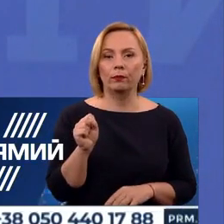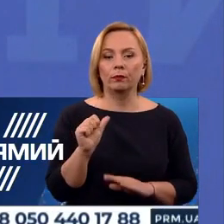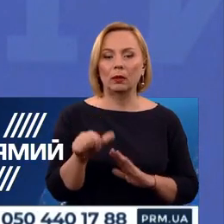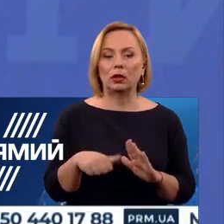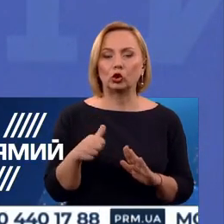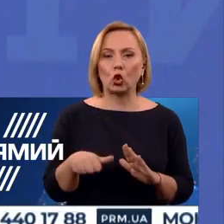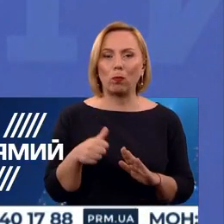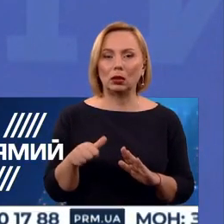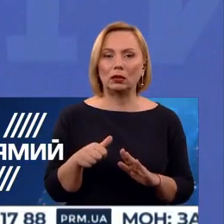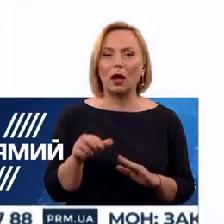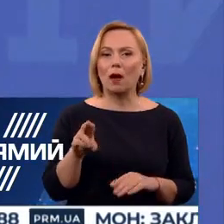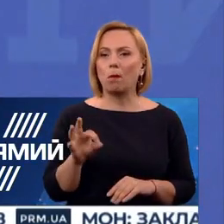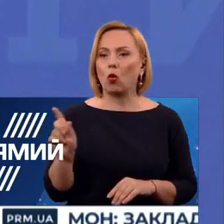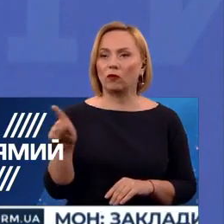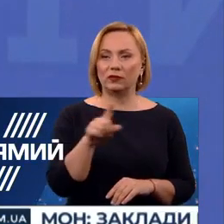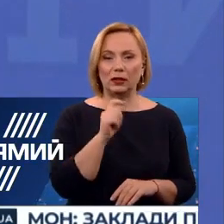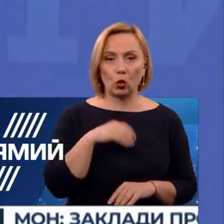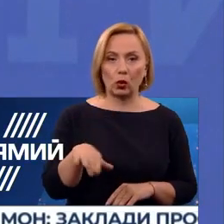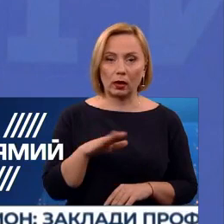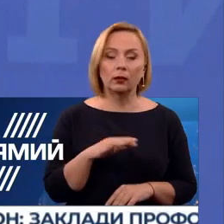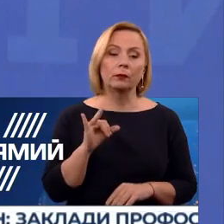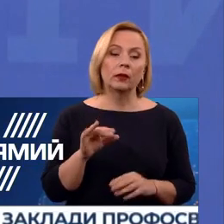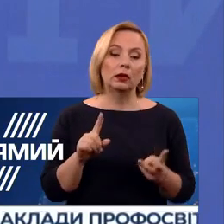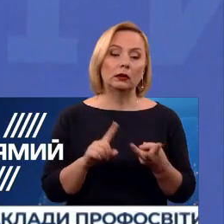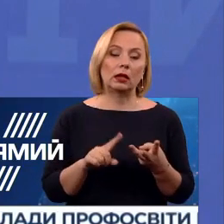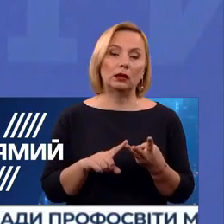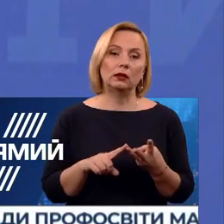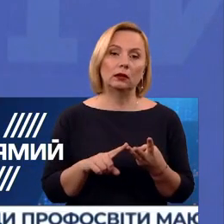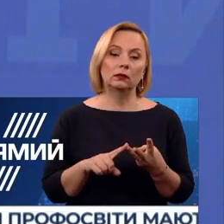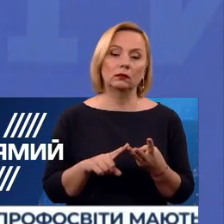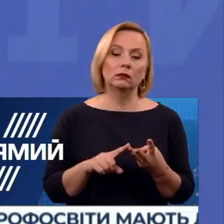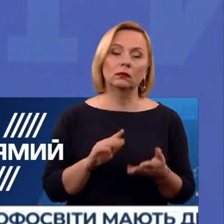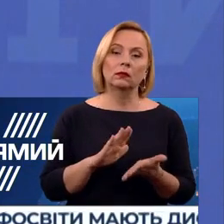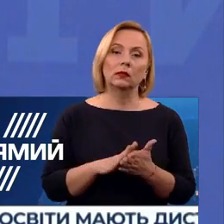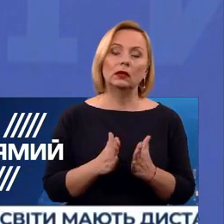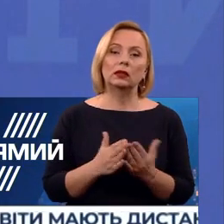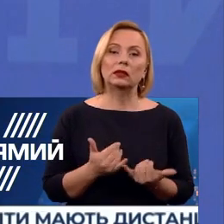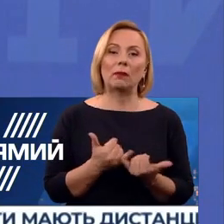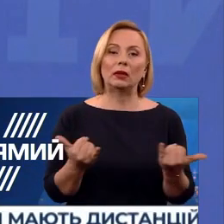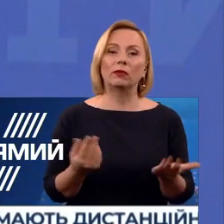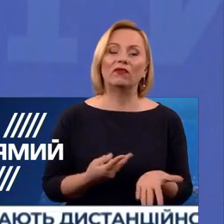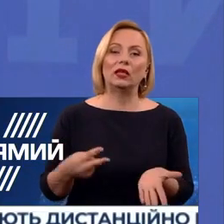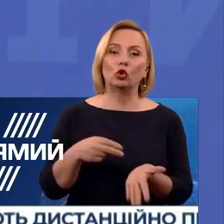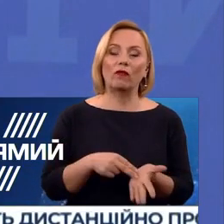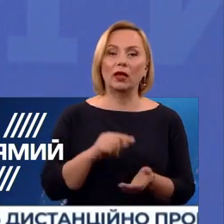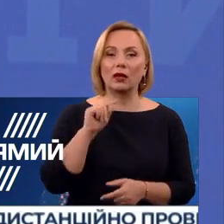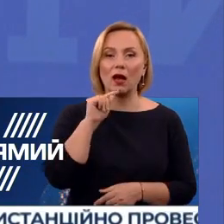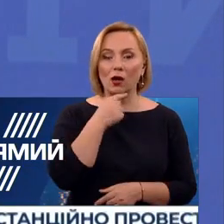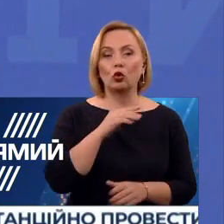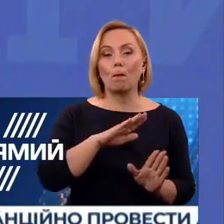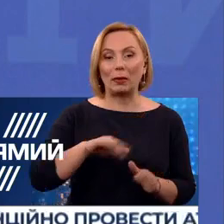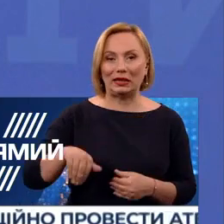безробіття по всій країні. І третє – це забезпечення відновлення економіки після